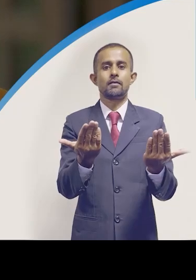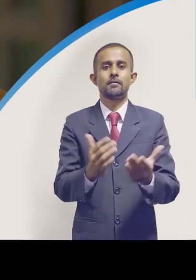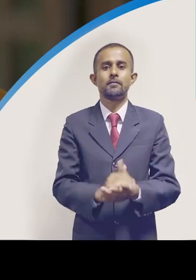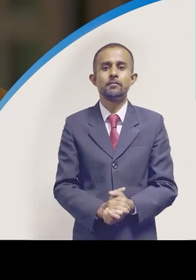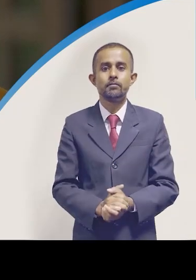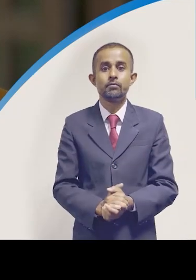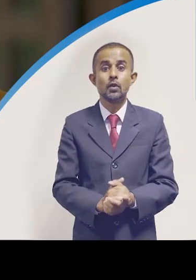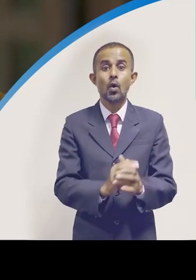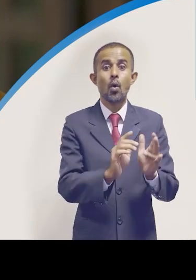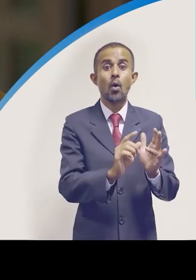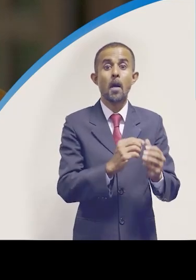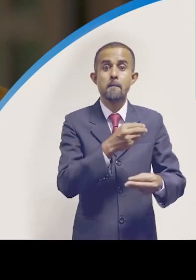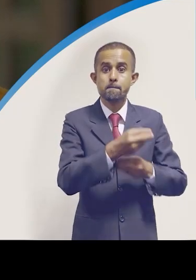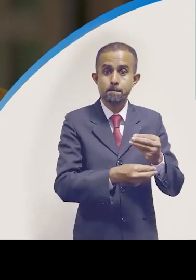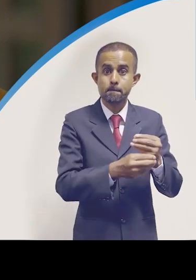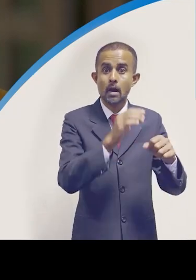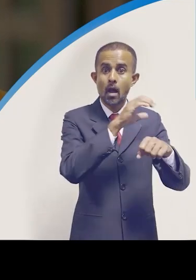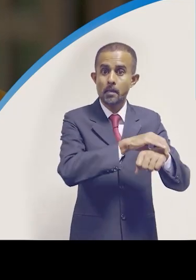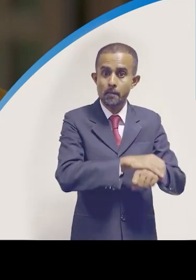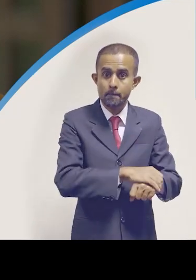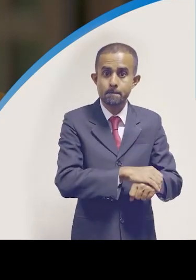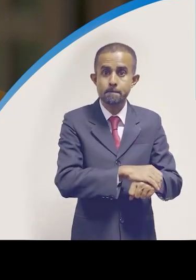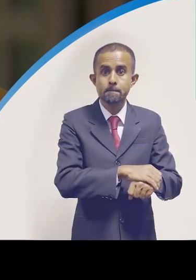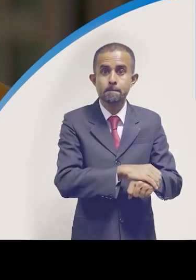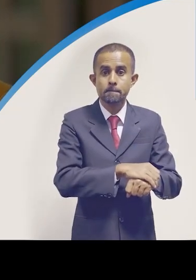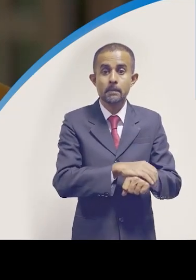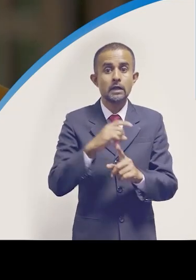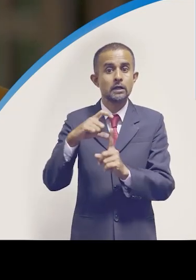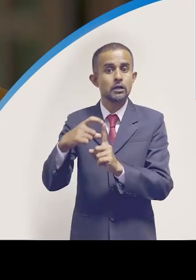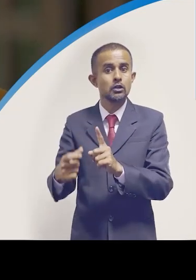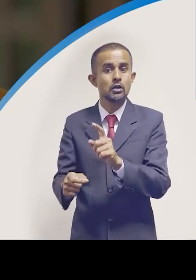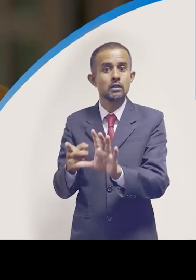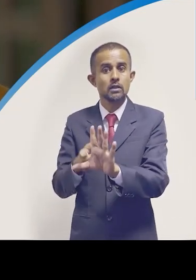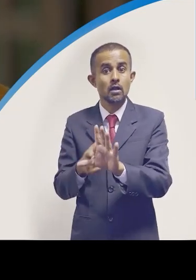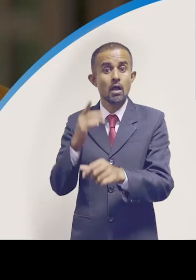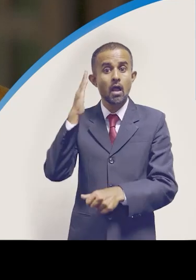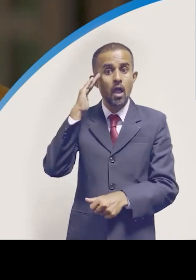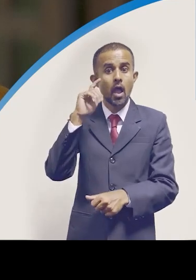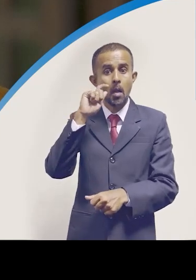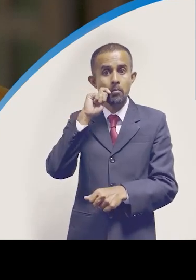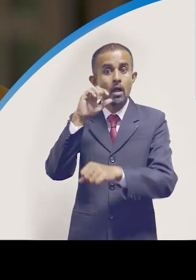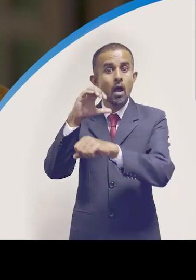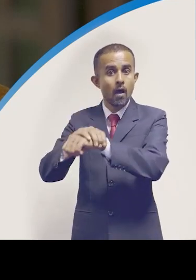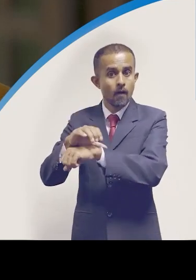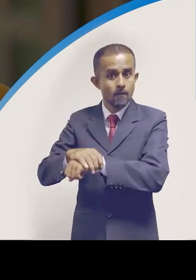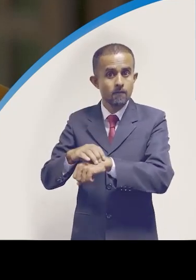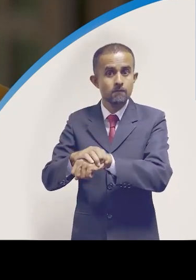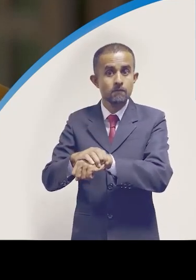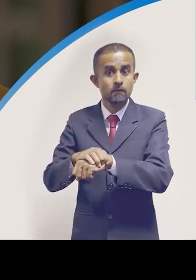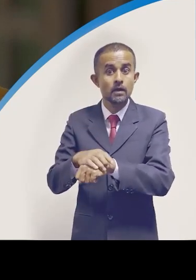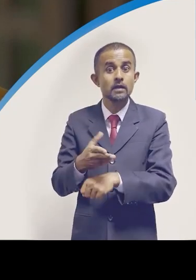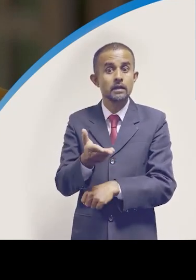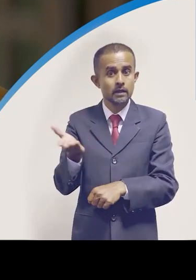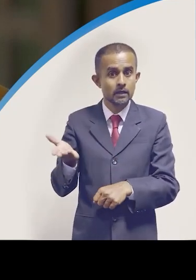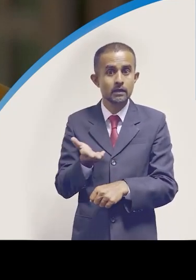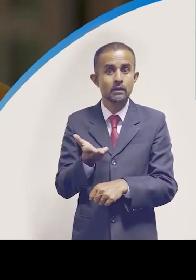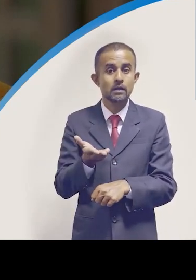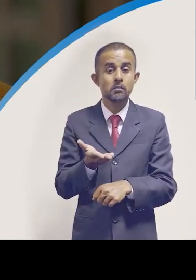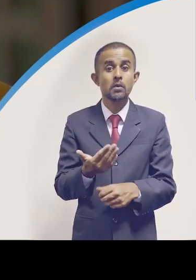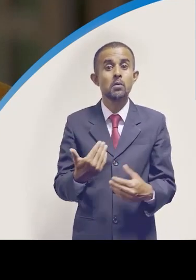ගන්න. විශේෂයෙන්ම ආයතන හඳුනා ගන්න. ඒ වගේම ආබාධ සහිත තරුණ තරුණියන්